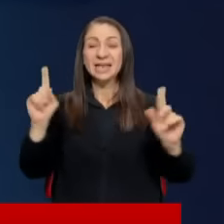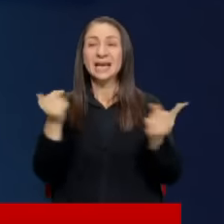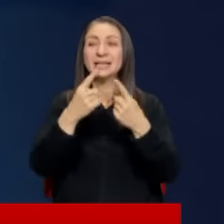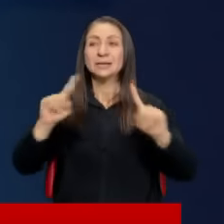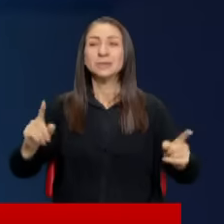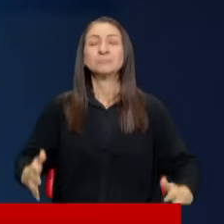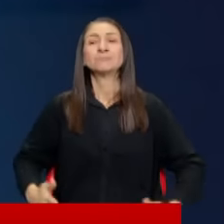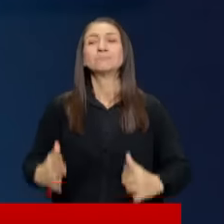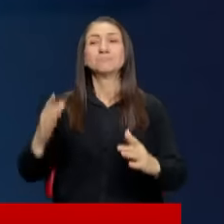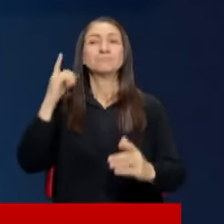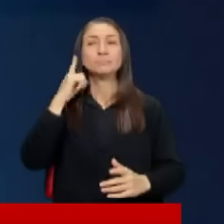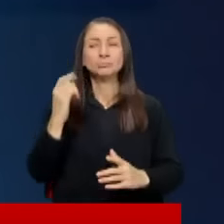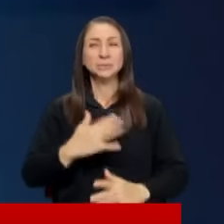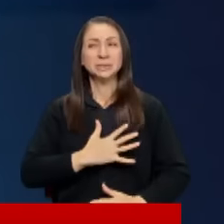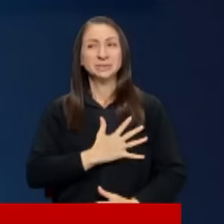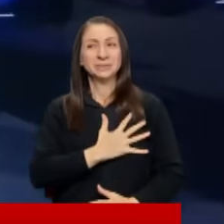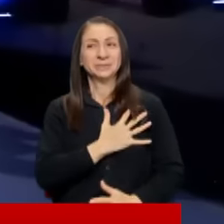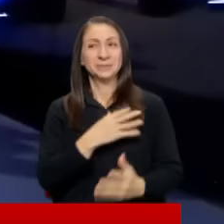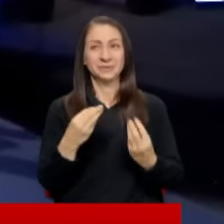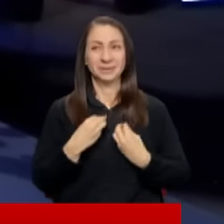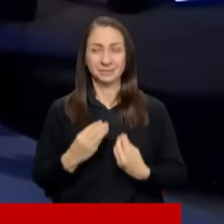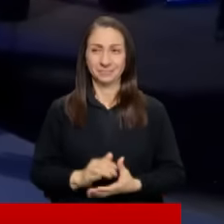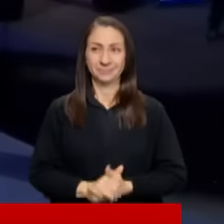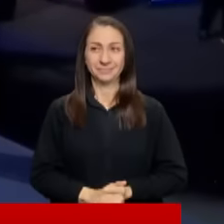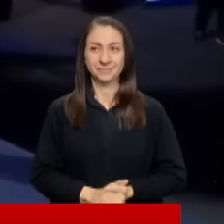marşımızı dinleterek büyük gurur yaşattı.